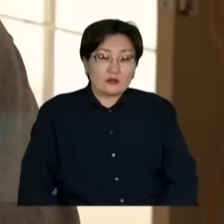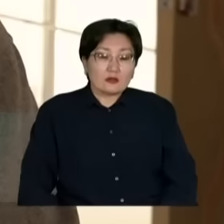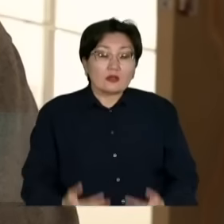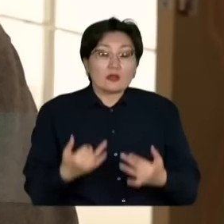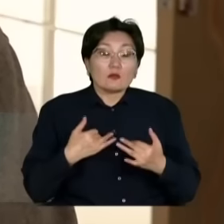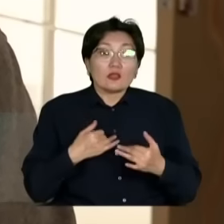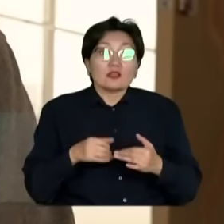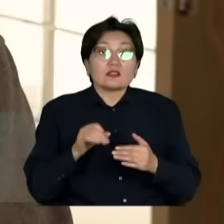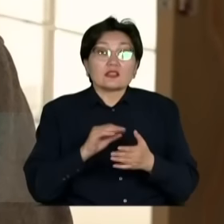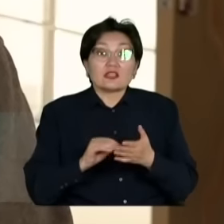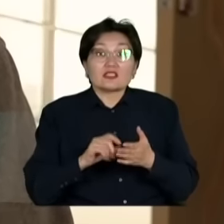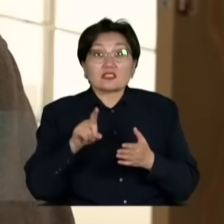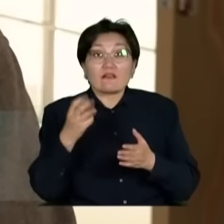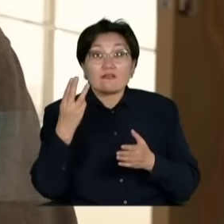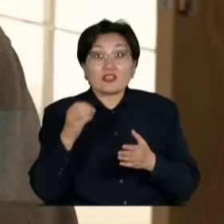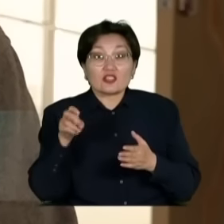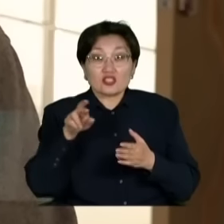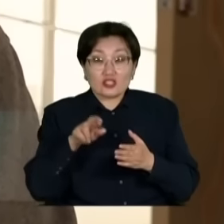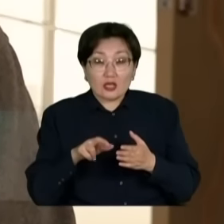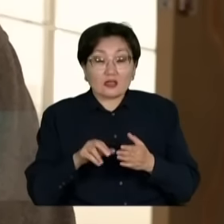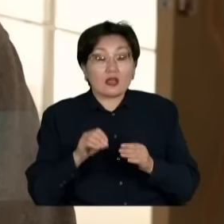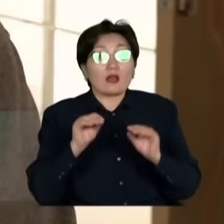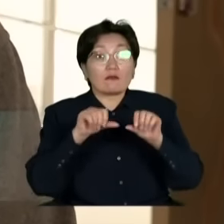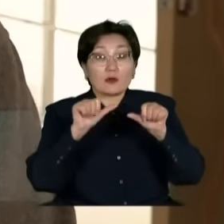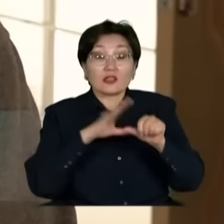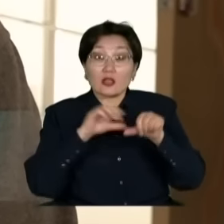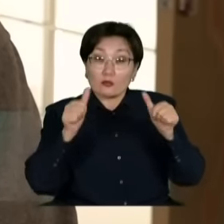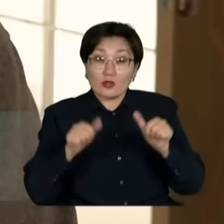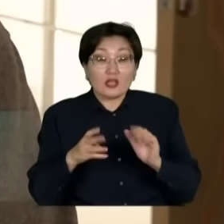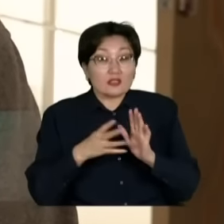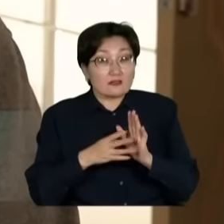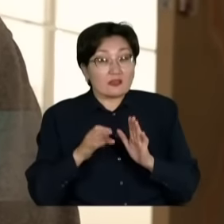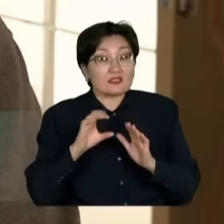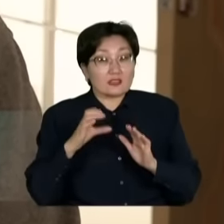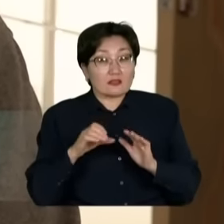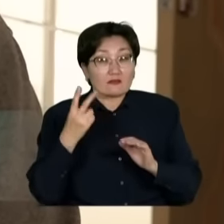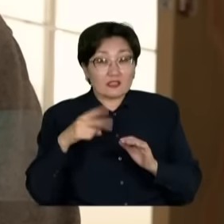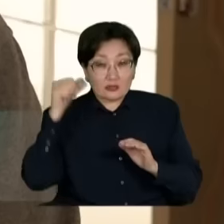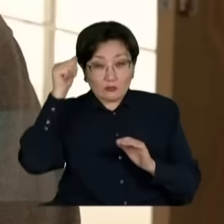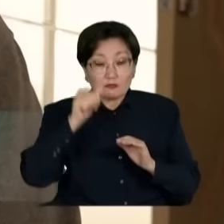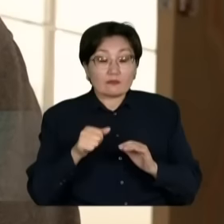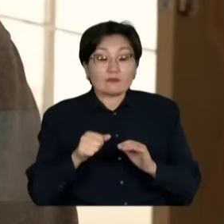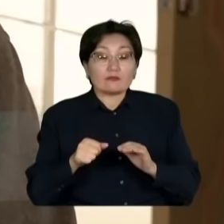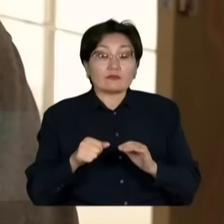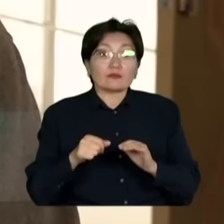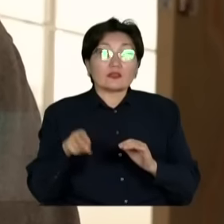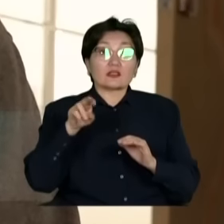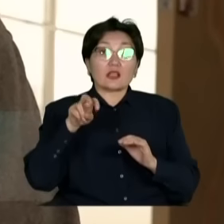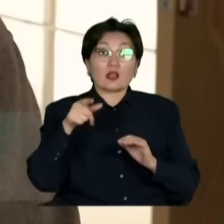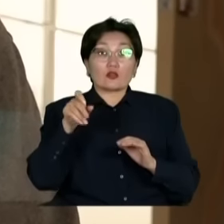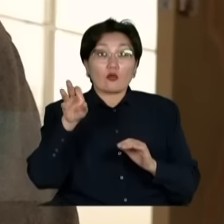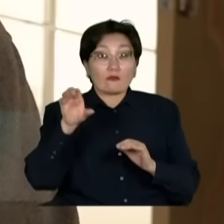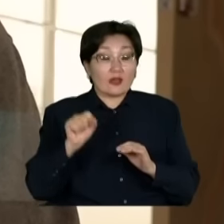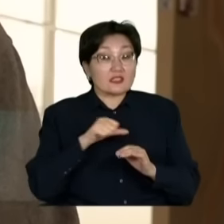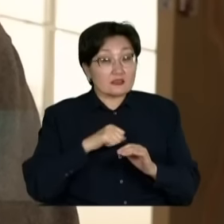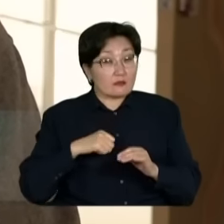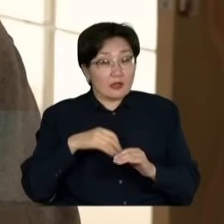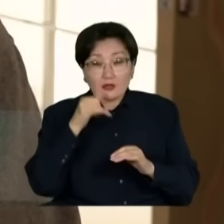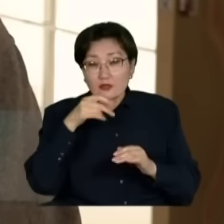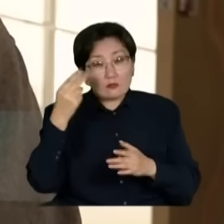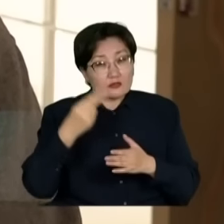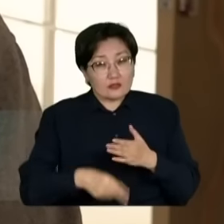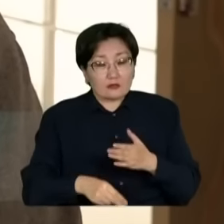завещание было оформлено 9 сентября дго года и Долговая не могла сама расписаться там был